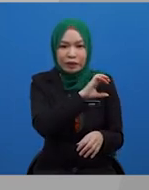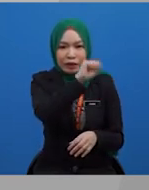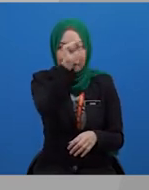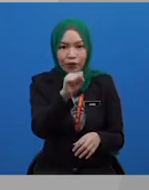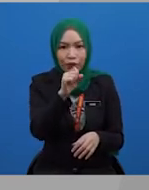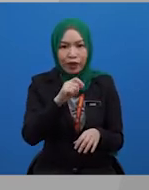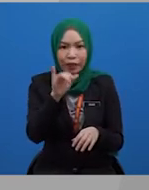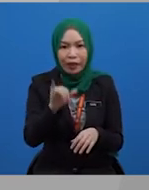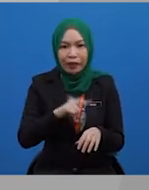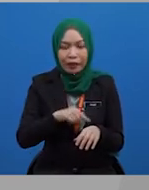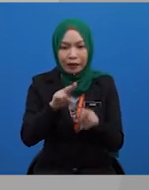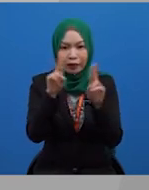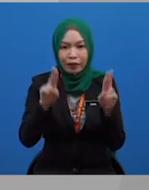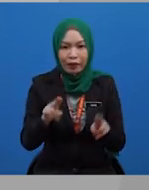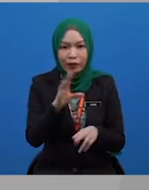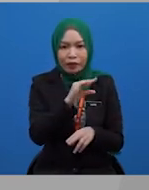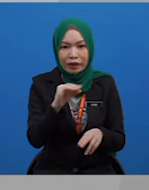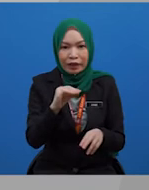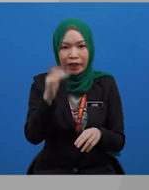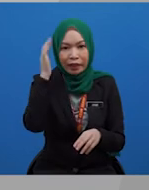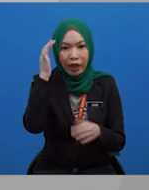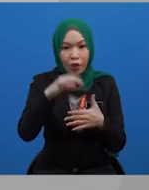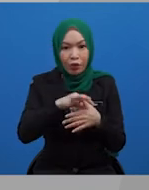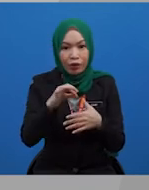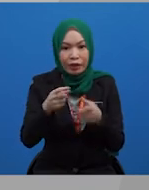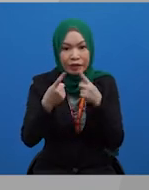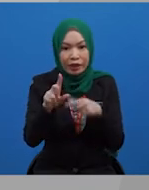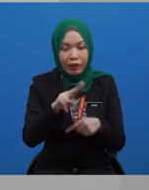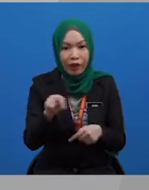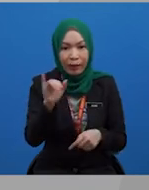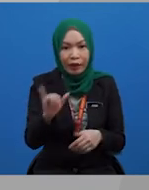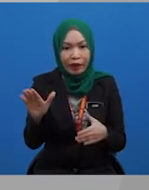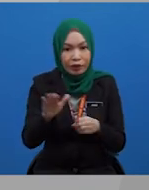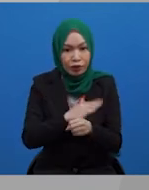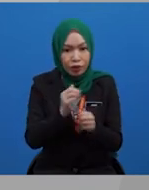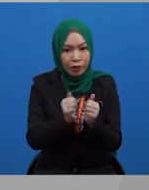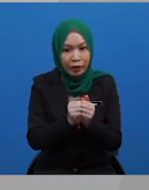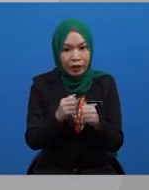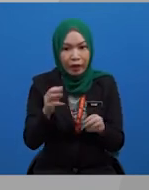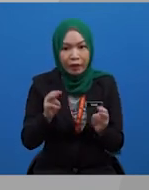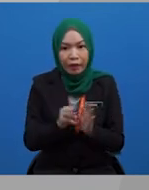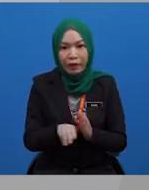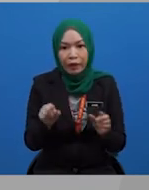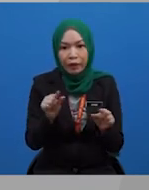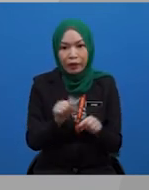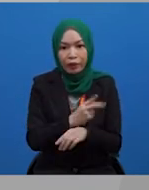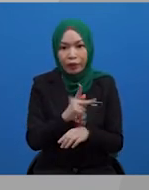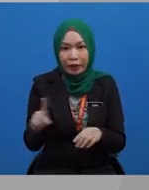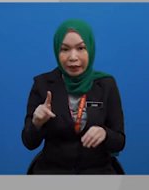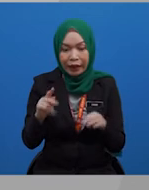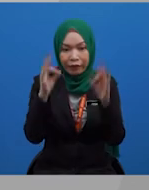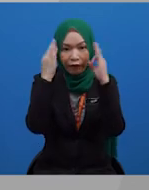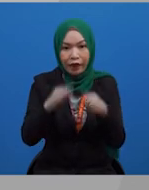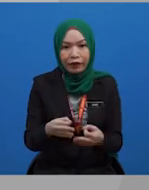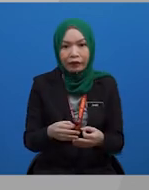pelajar harus mempunyai isi jawapan yang mencukupi dengan menggunakan fakta, huraian dan contoh